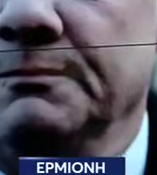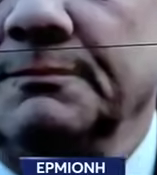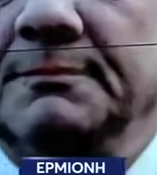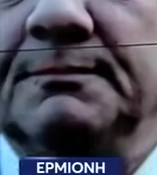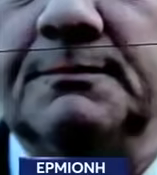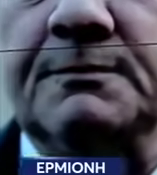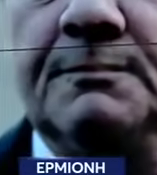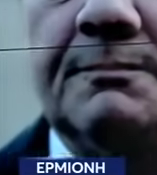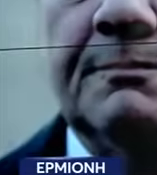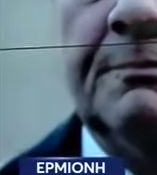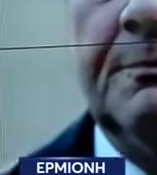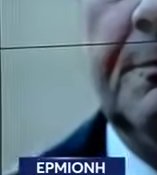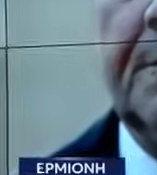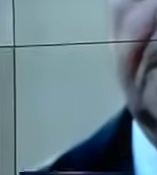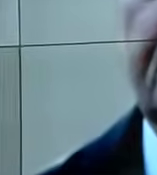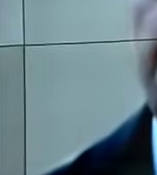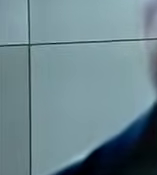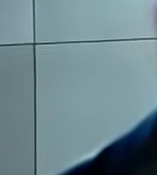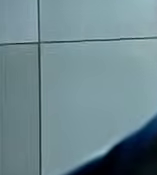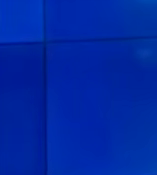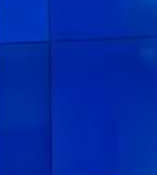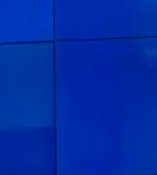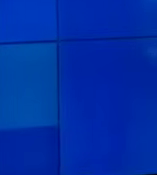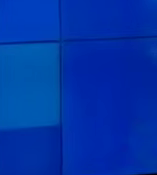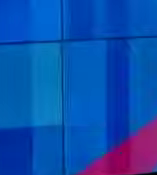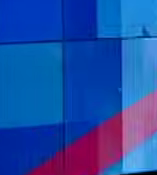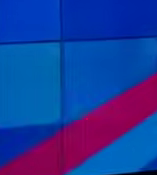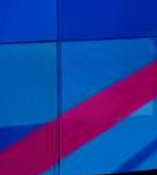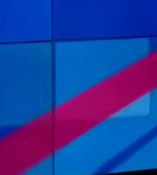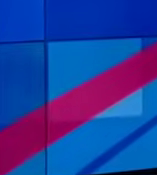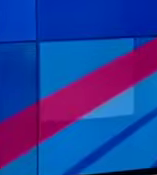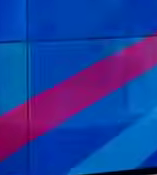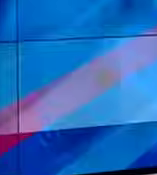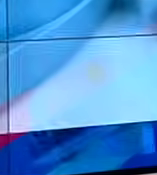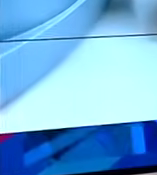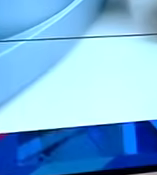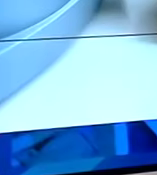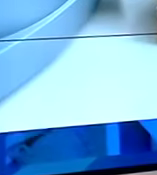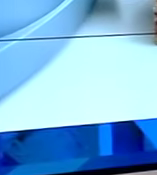Λοιπόν, τώρα. Πεντακρύπως να πω μια ακόμα φορά τελευταία τον διαγωνισμό μας.